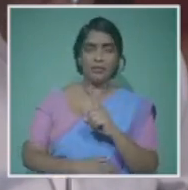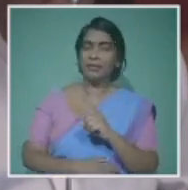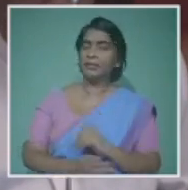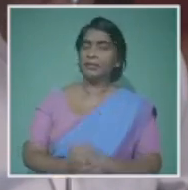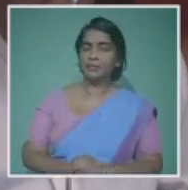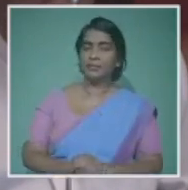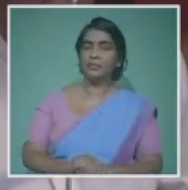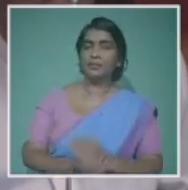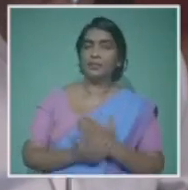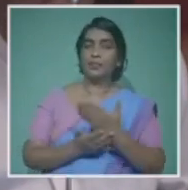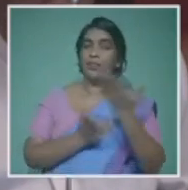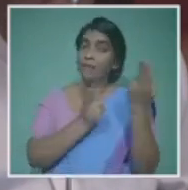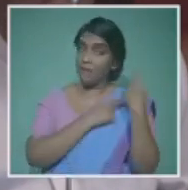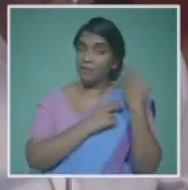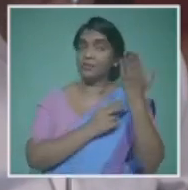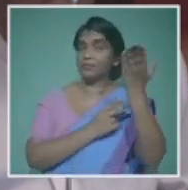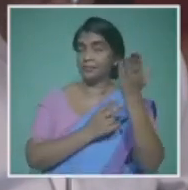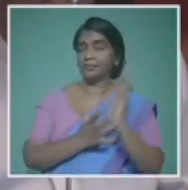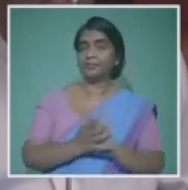මේ කොටස්කාරයෝ.